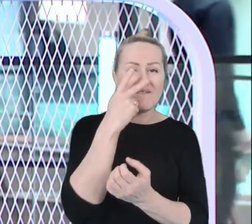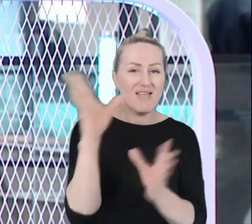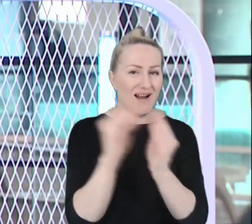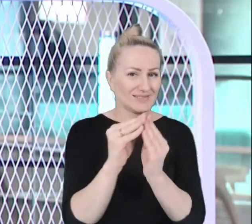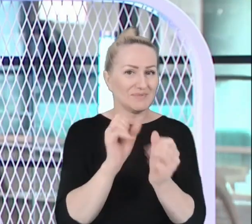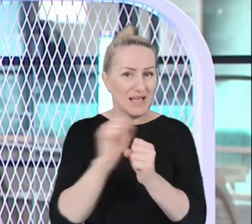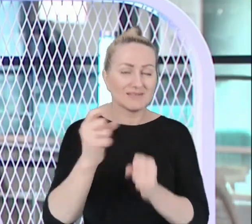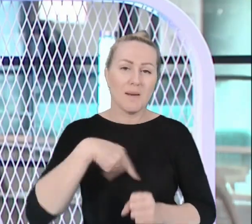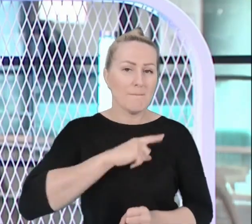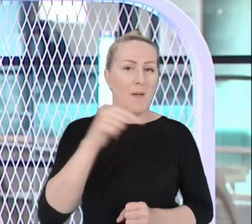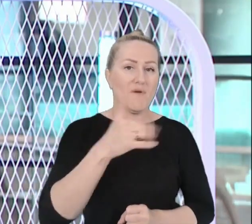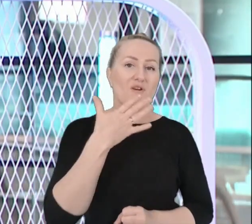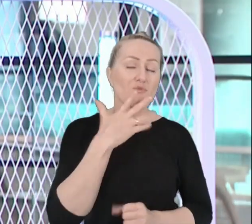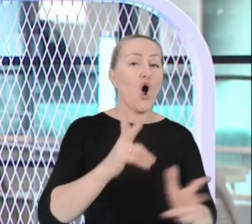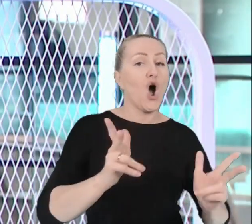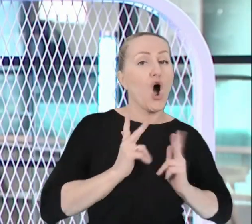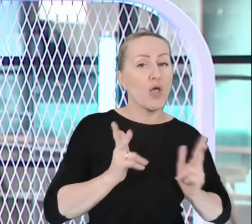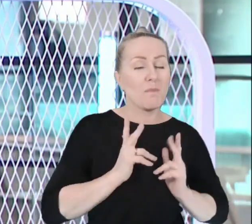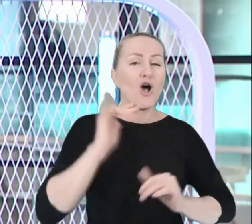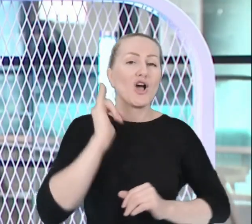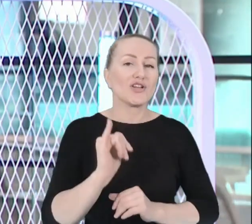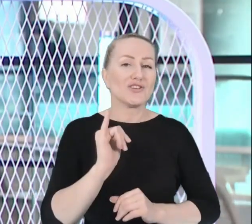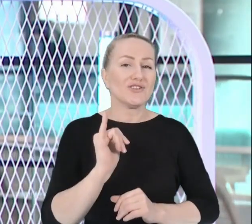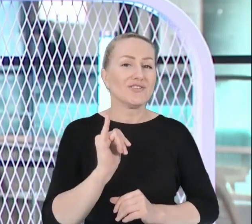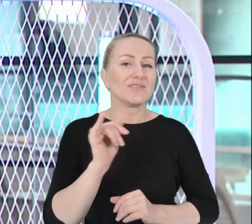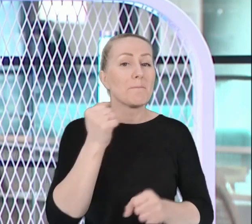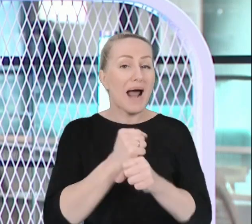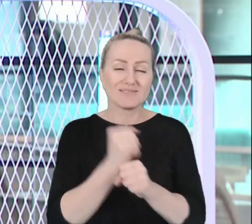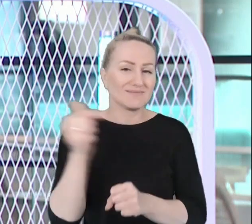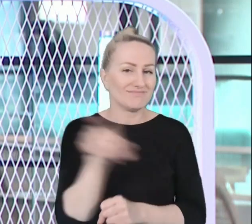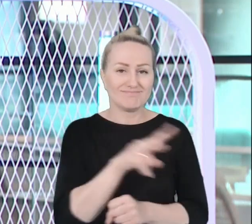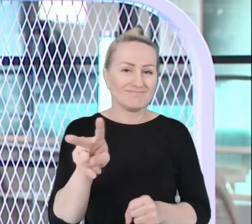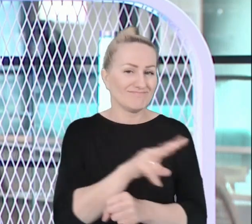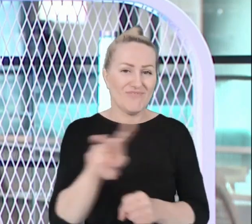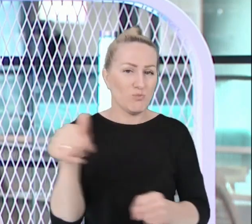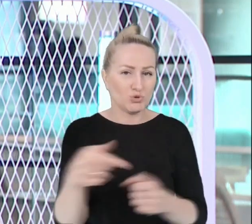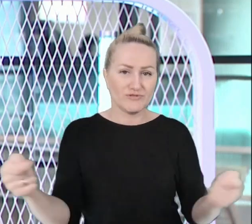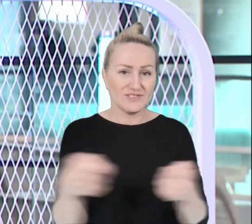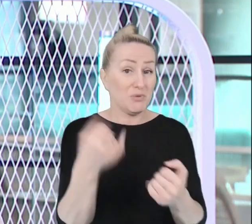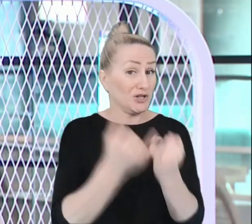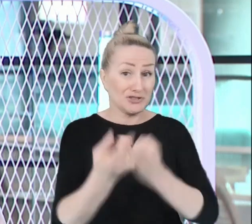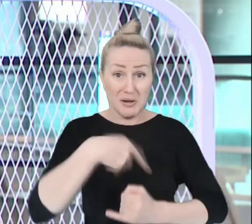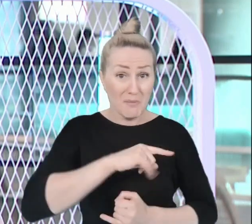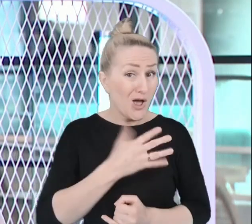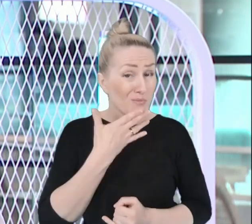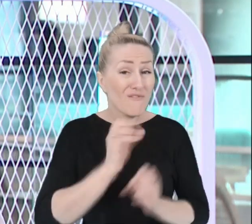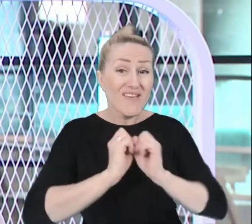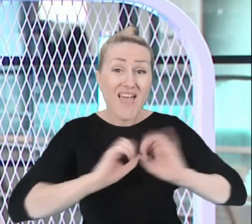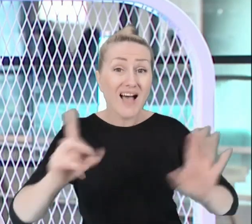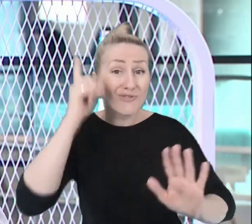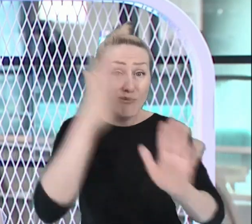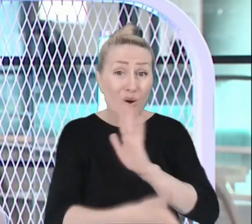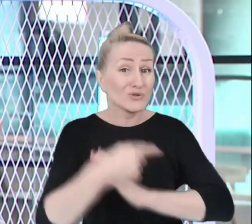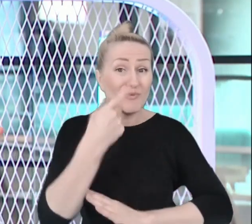tym, że ten odpoczynek jakby musi uzupełniać pracę. I dopóki chyba nie zaczniemy o tym mówić wprost, to się